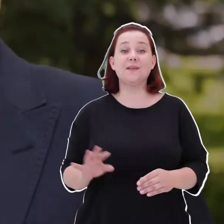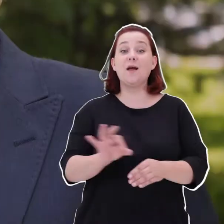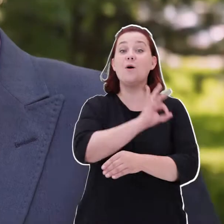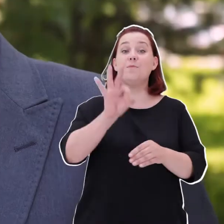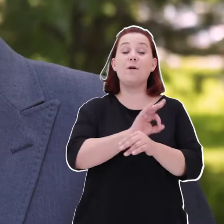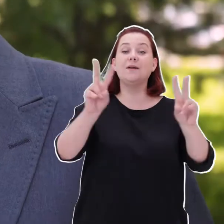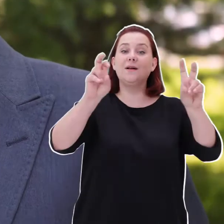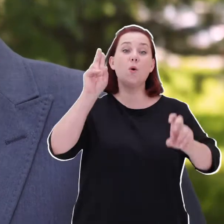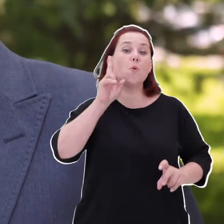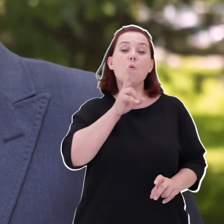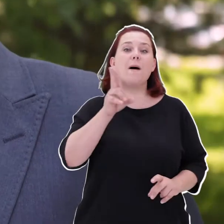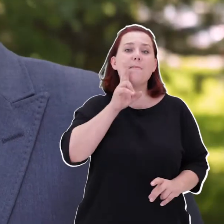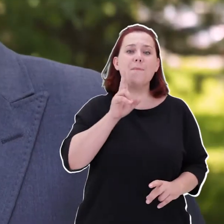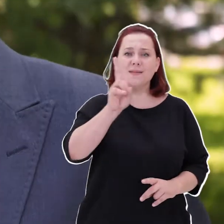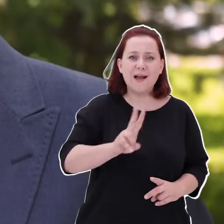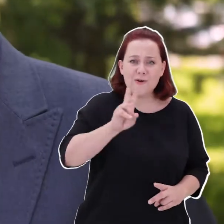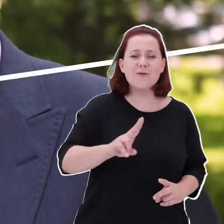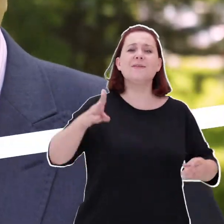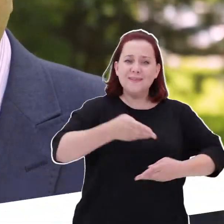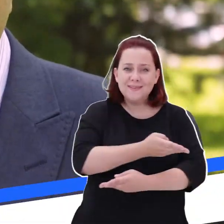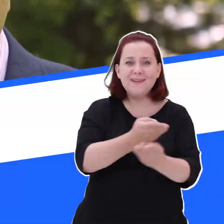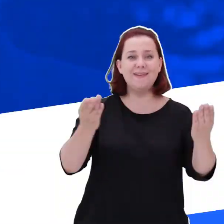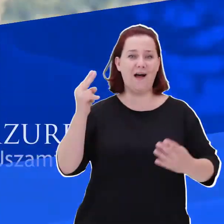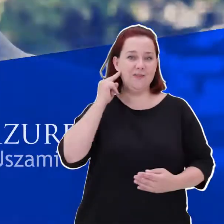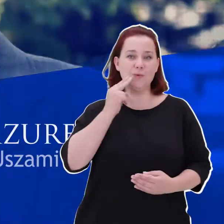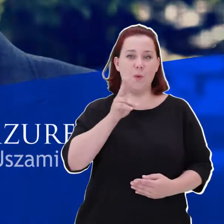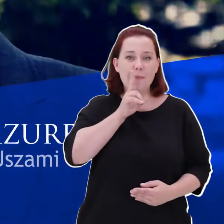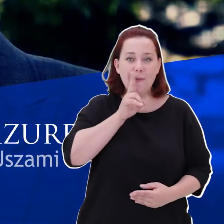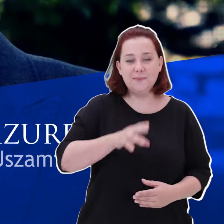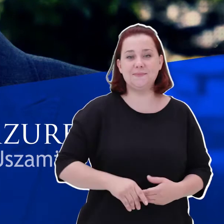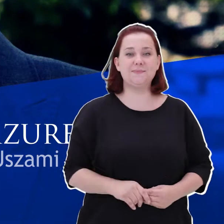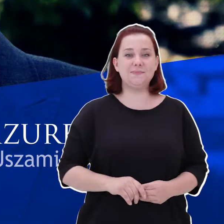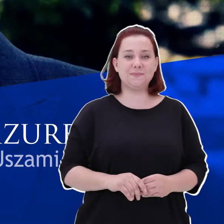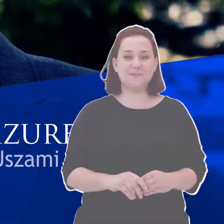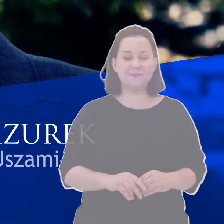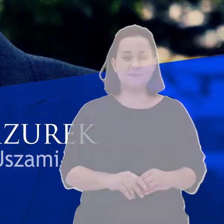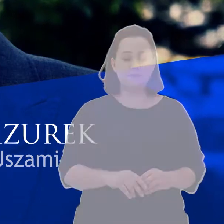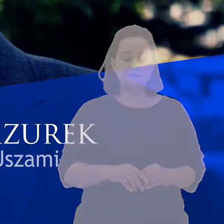Projekt Głucha Mama skierowany jest do Was, głuche mamy.